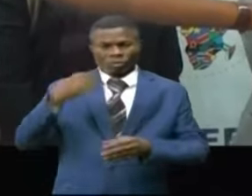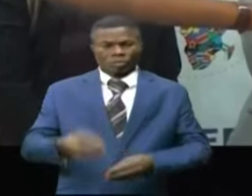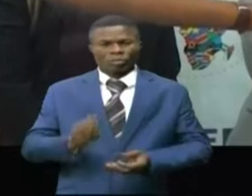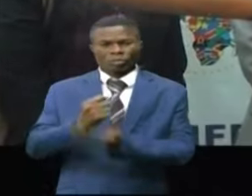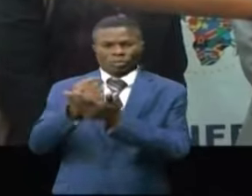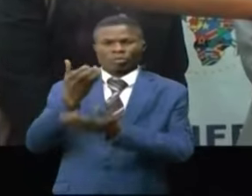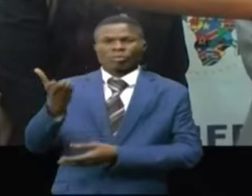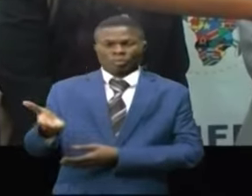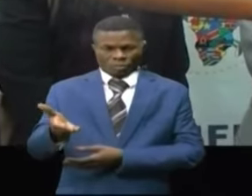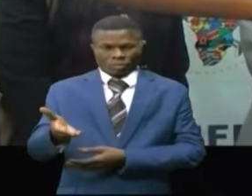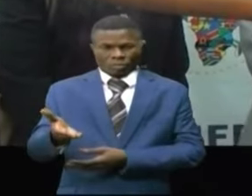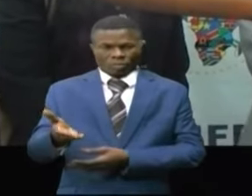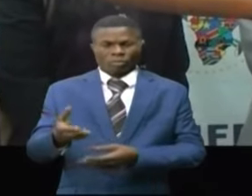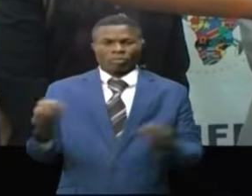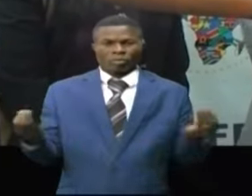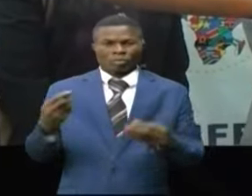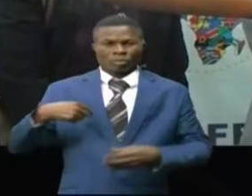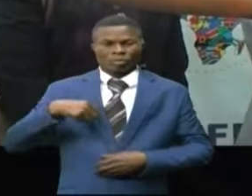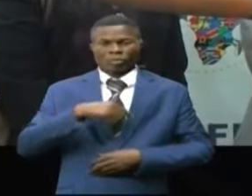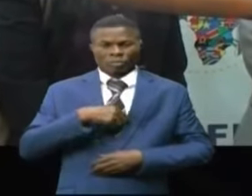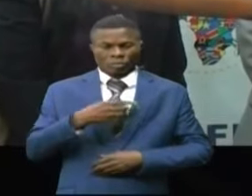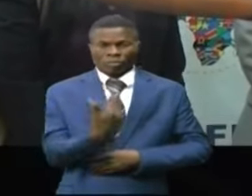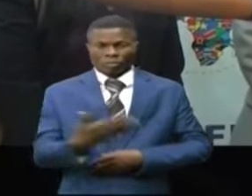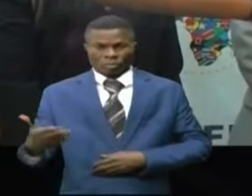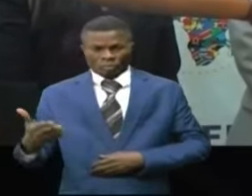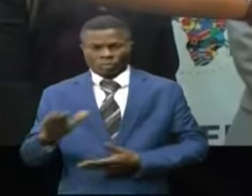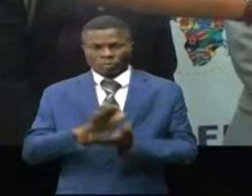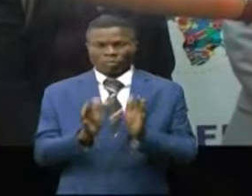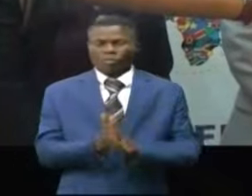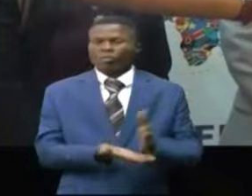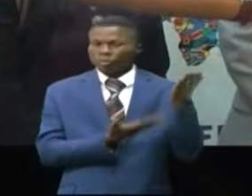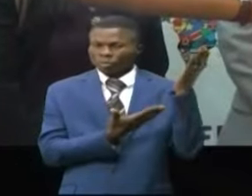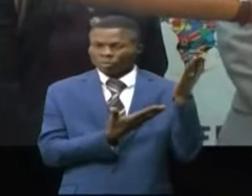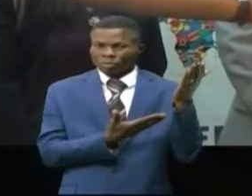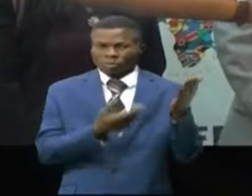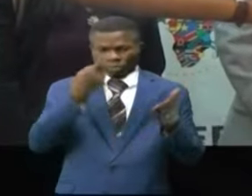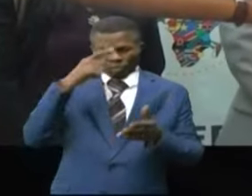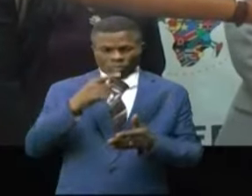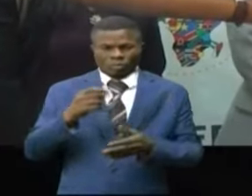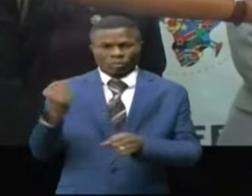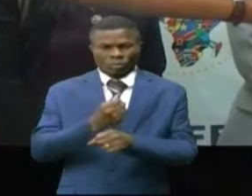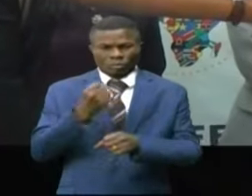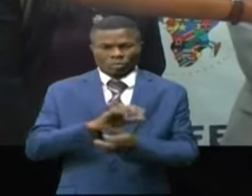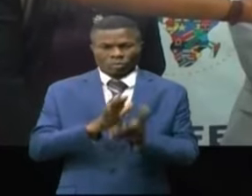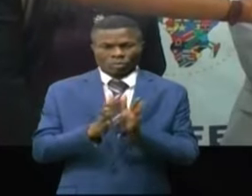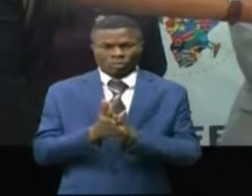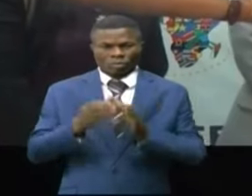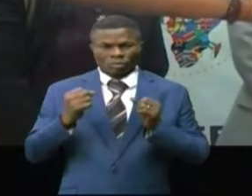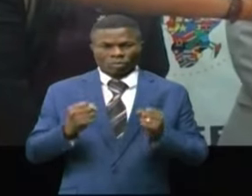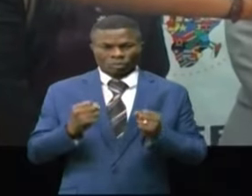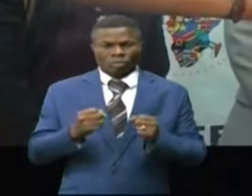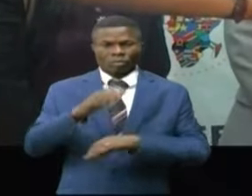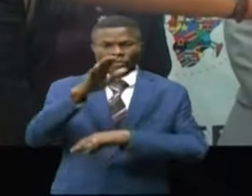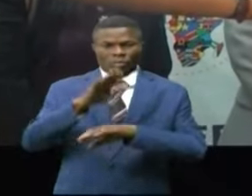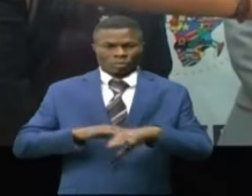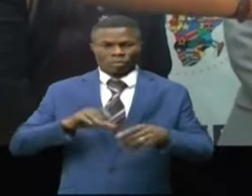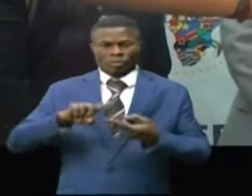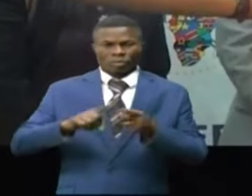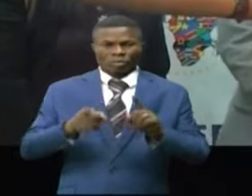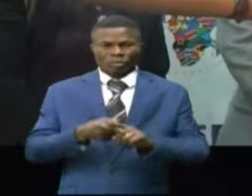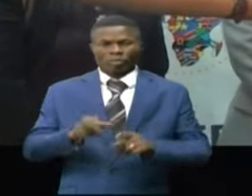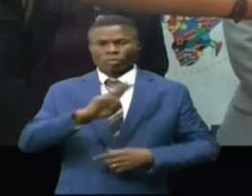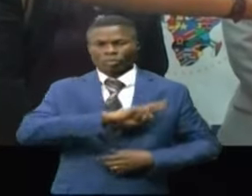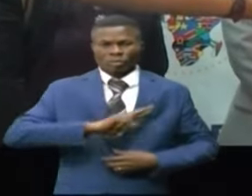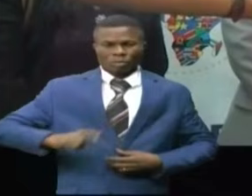d'une façon ou d'une autre. Et nous pensons que ce matériel sera utile pour l'efficacité du travail. La relation entre la